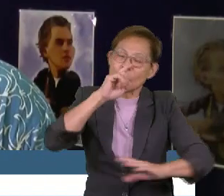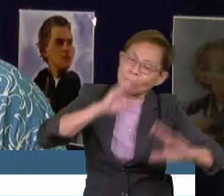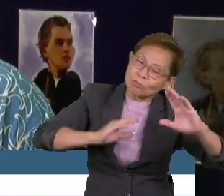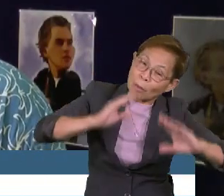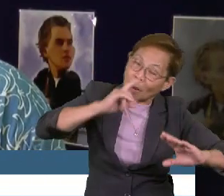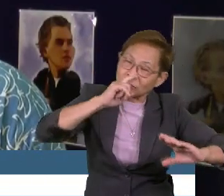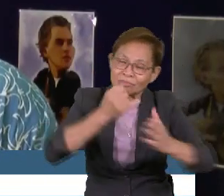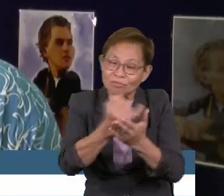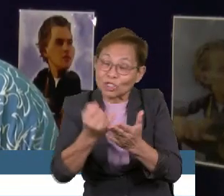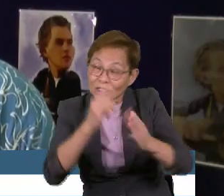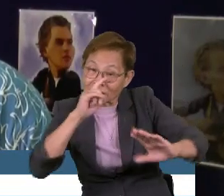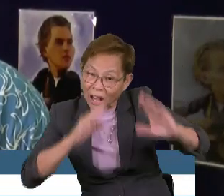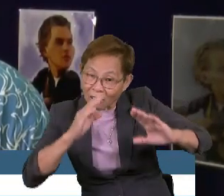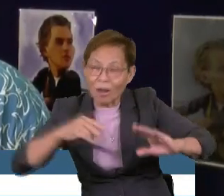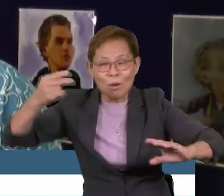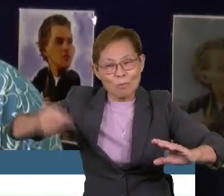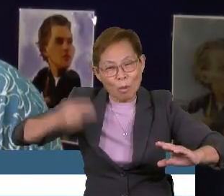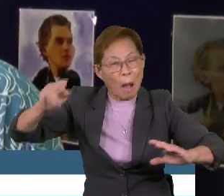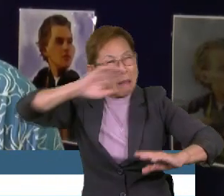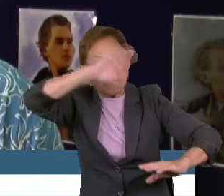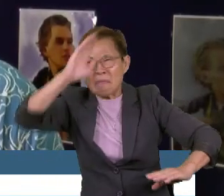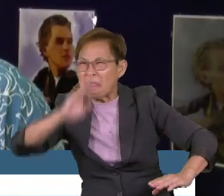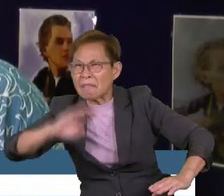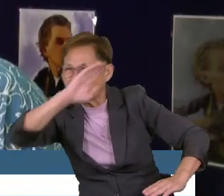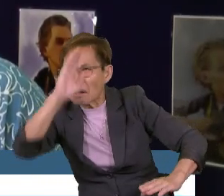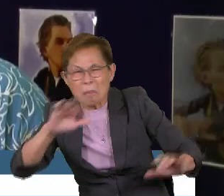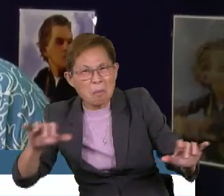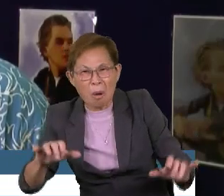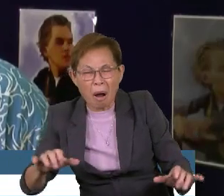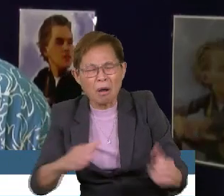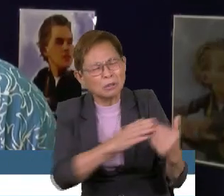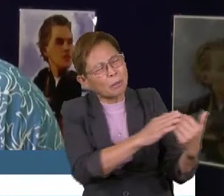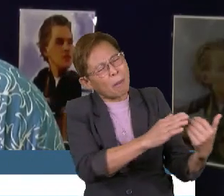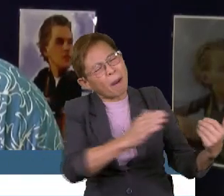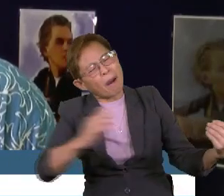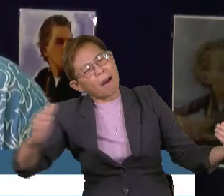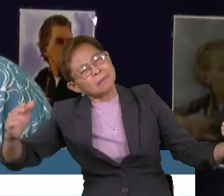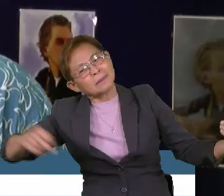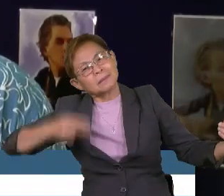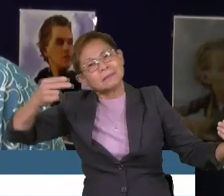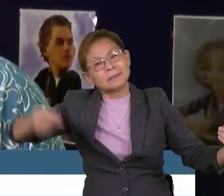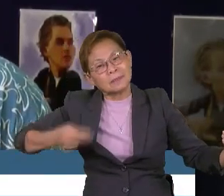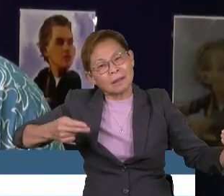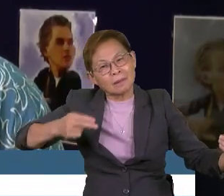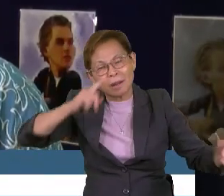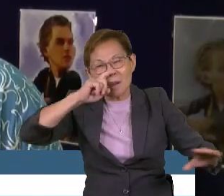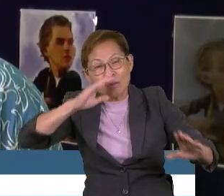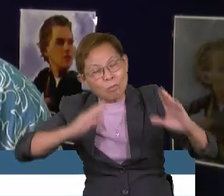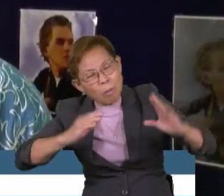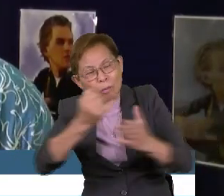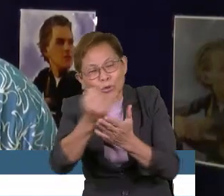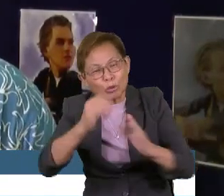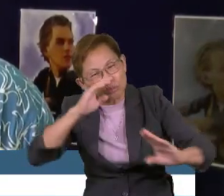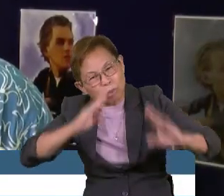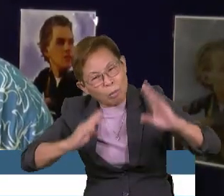adalah festival karikatur yang bersejarah yang tak pernah dibuat sepanjang sejarah karikatur, industri